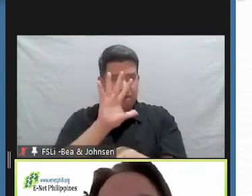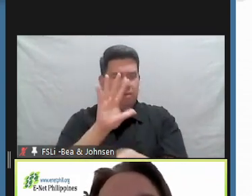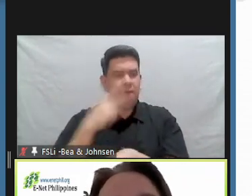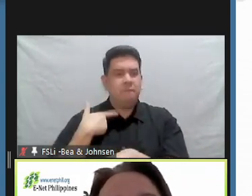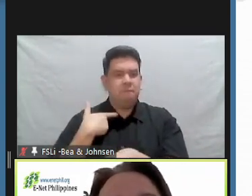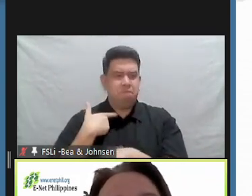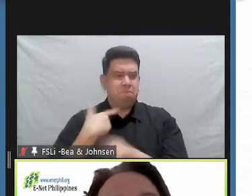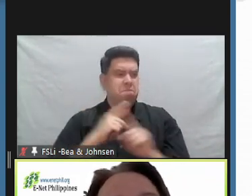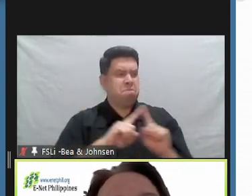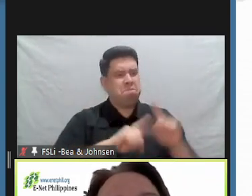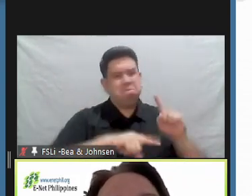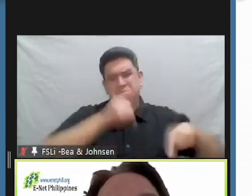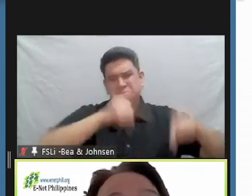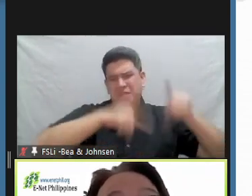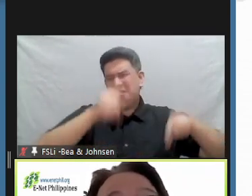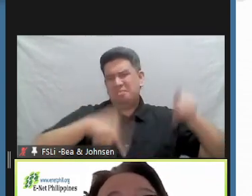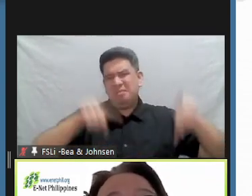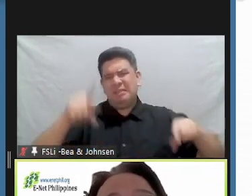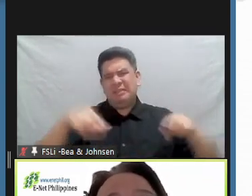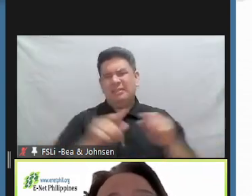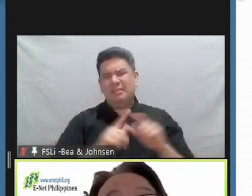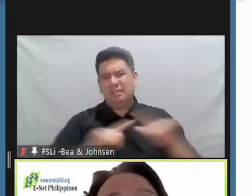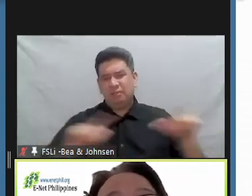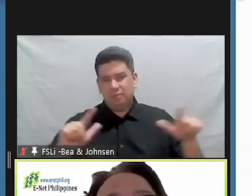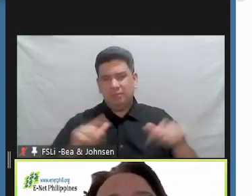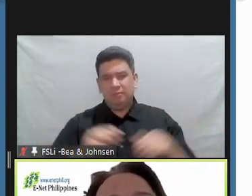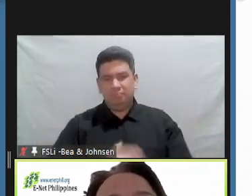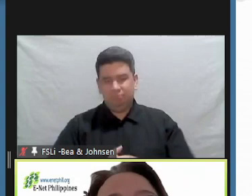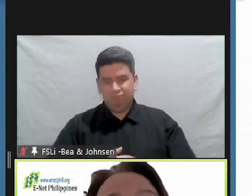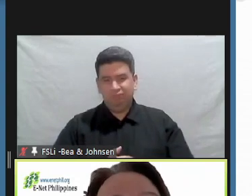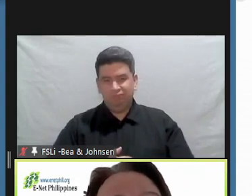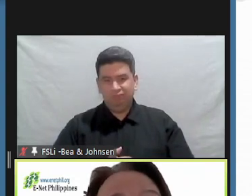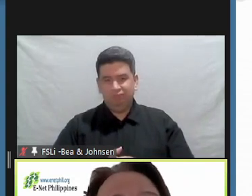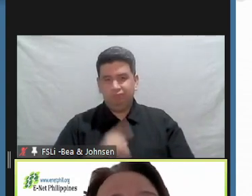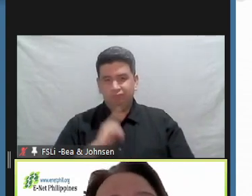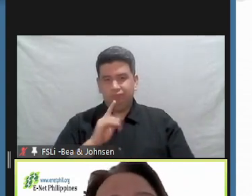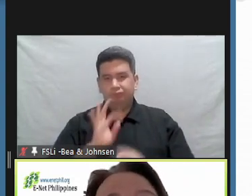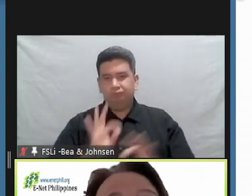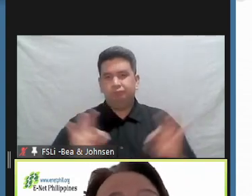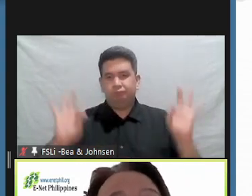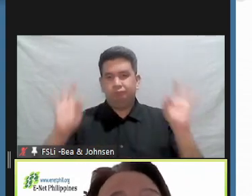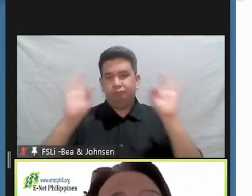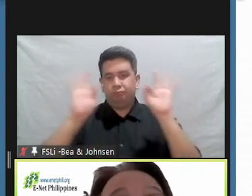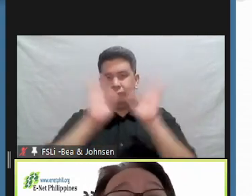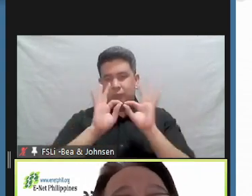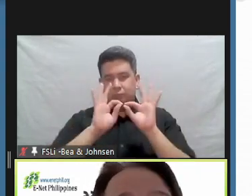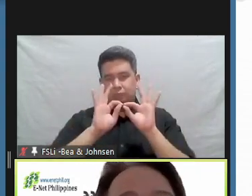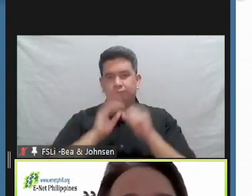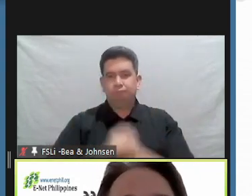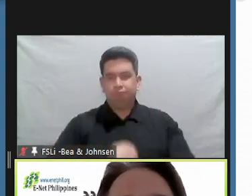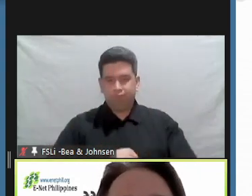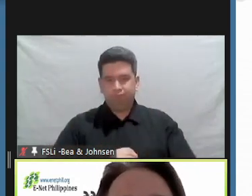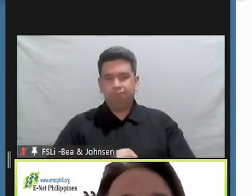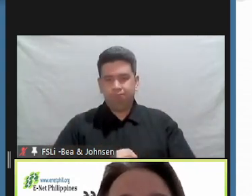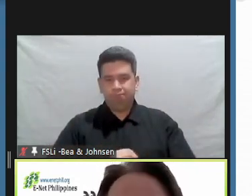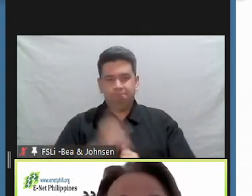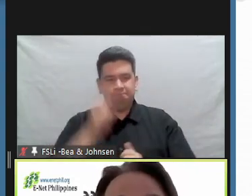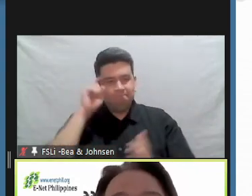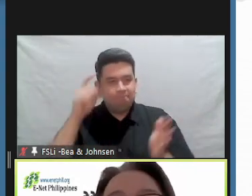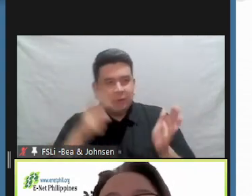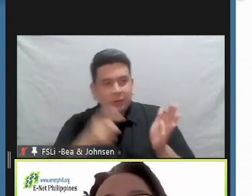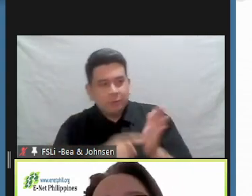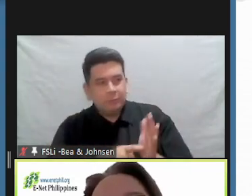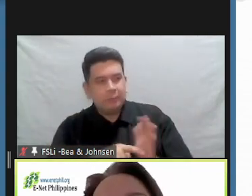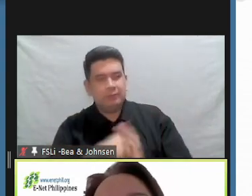na kailangang bigyan ng pagpapahalaga at pagkilala sapagkat simbolo ito, no, ng